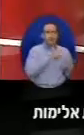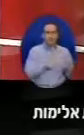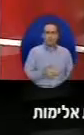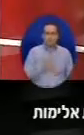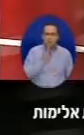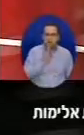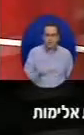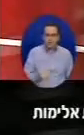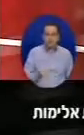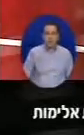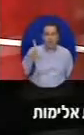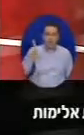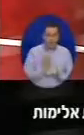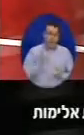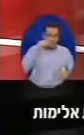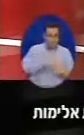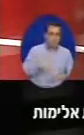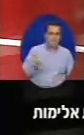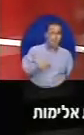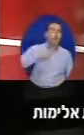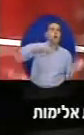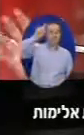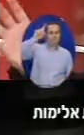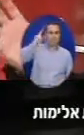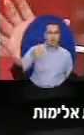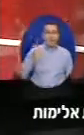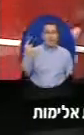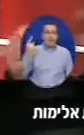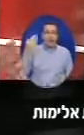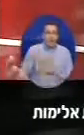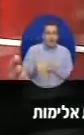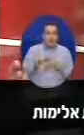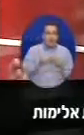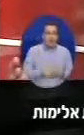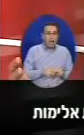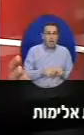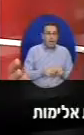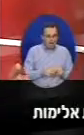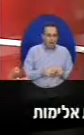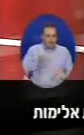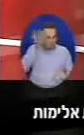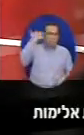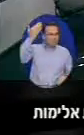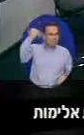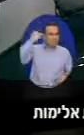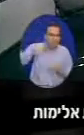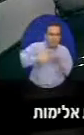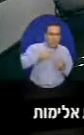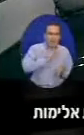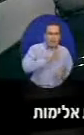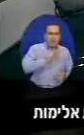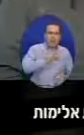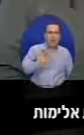היא הייתה בחדר ולא הצביעה. אני כתבתי על זה 100%. היום. 100%. אתה יודע, היא האחרונה שנשארה עם ההדר הביתרי האמיתי של פעם. והפתרון